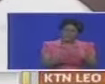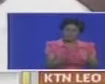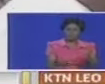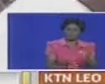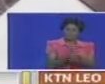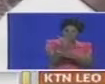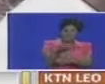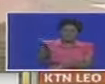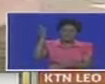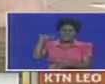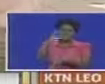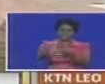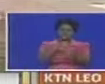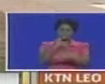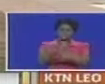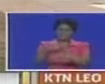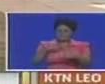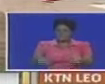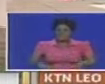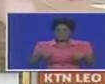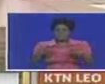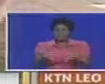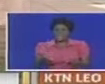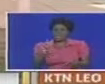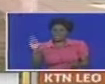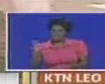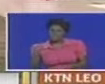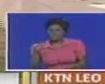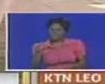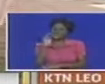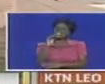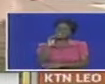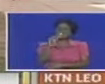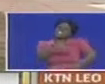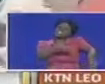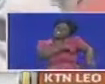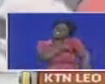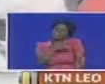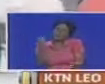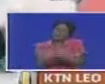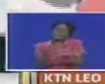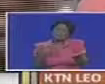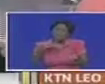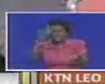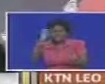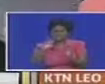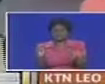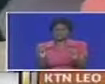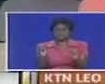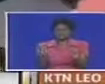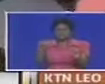mwaka jana. I live here in Nairobi. If you ask me where the chief's camp is, I don't know. Jenye kama nikishika